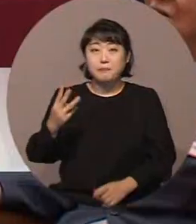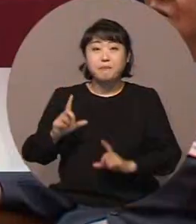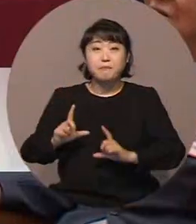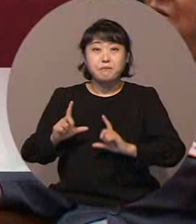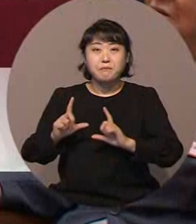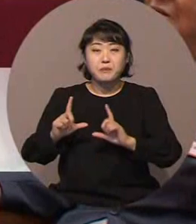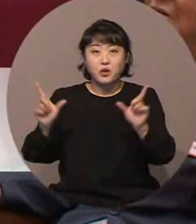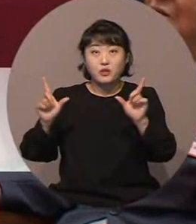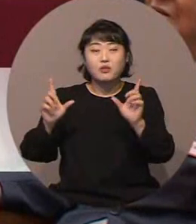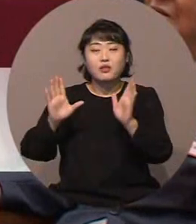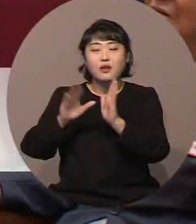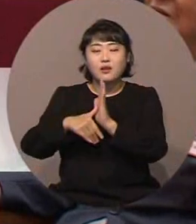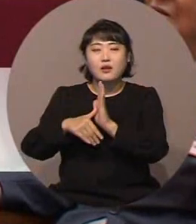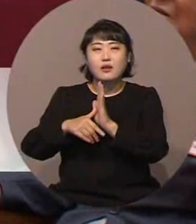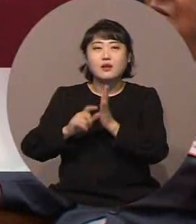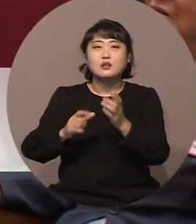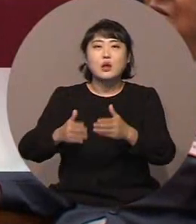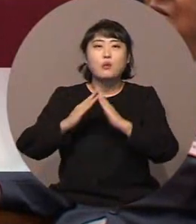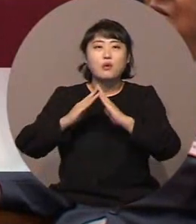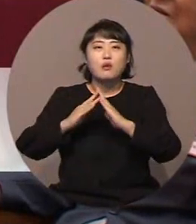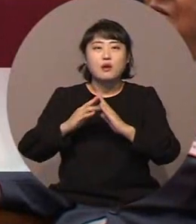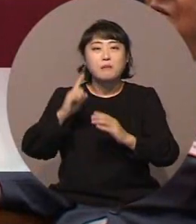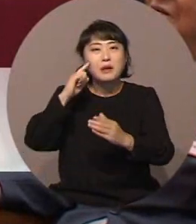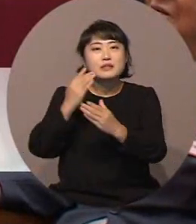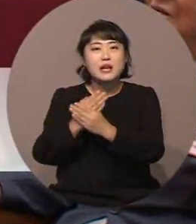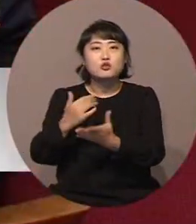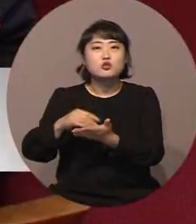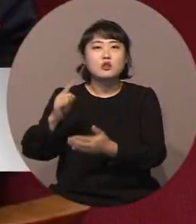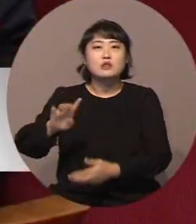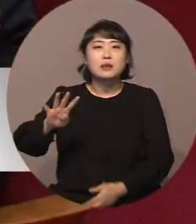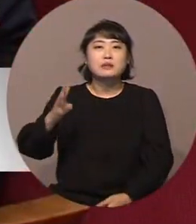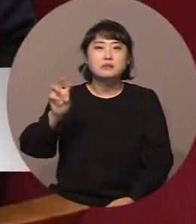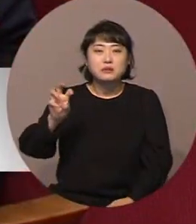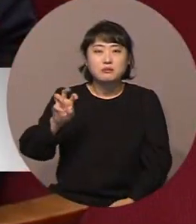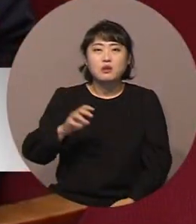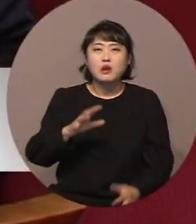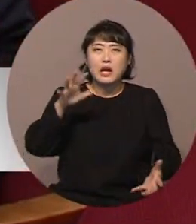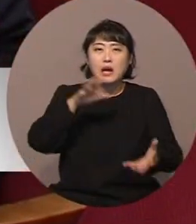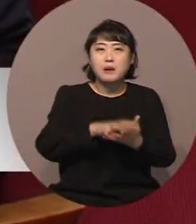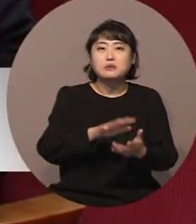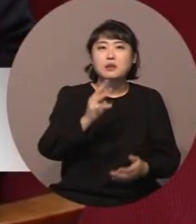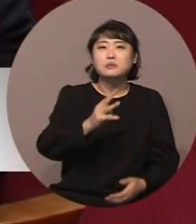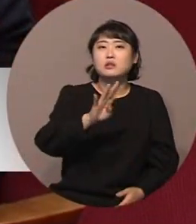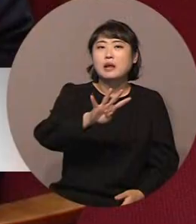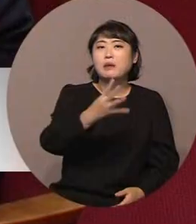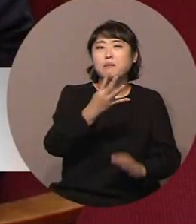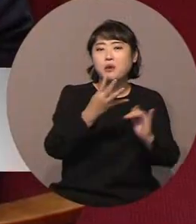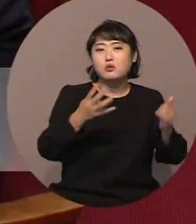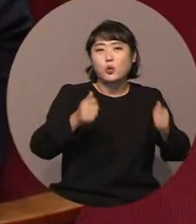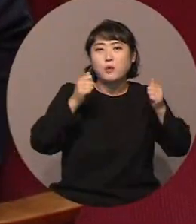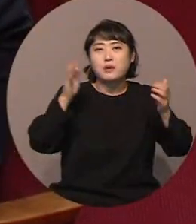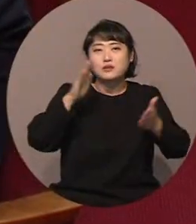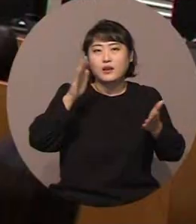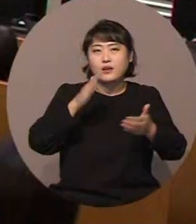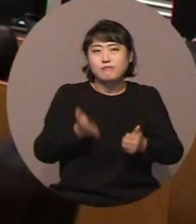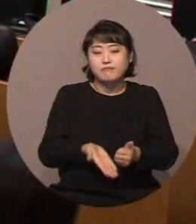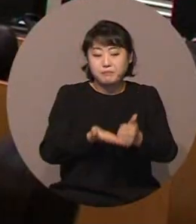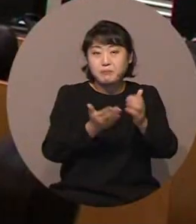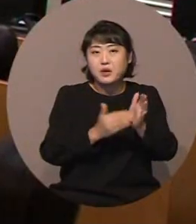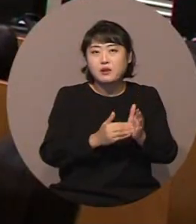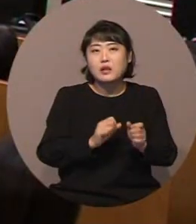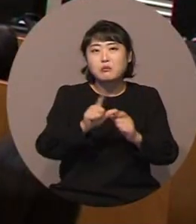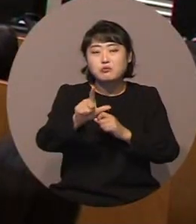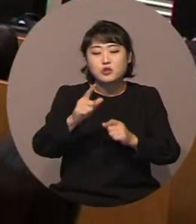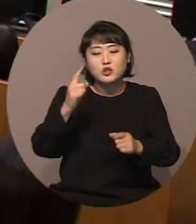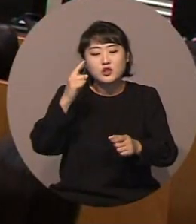설립된는 박사 143명 등 3,400여 명의 졸업생을 배출했으며 대다수가 출연연과